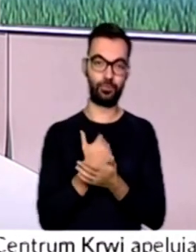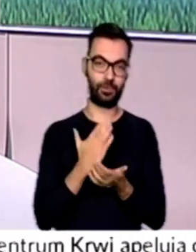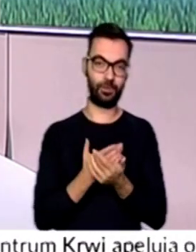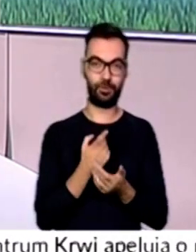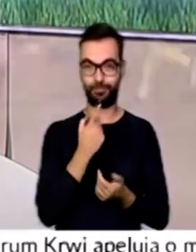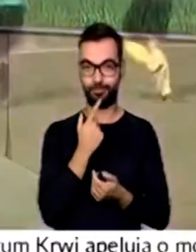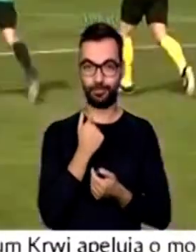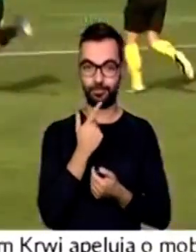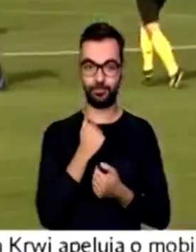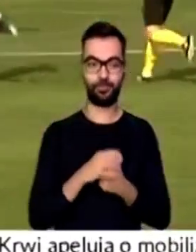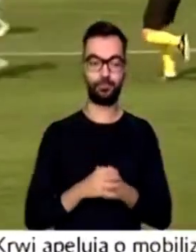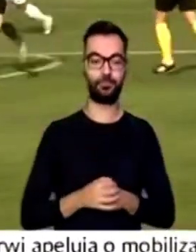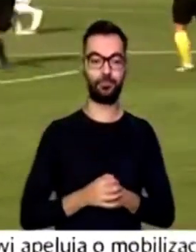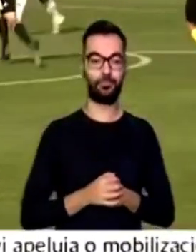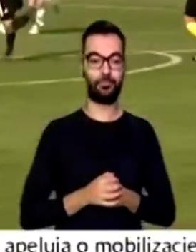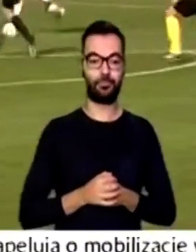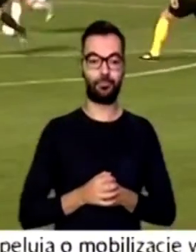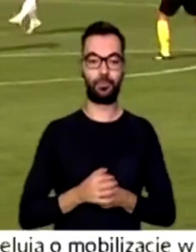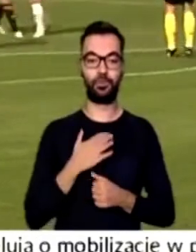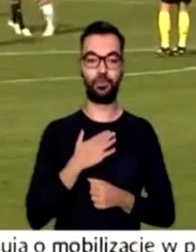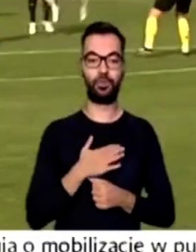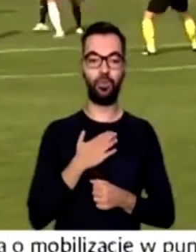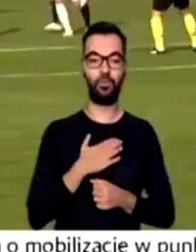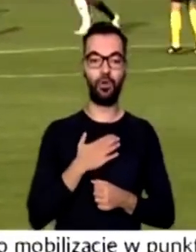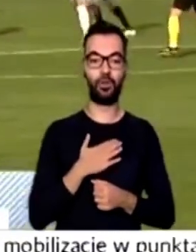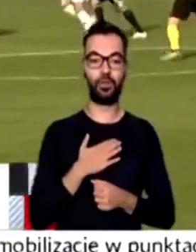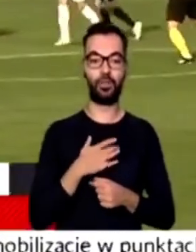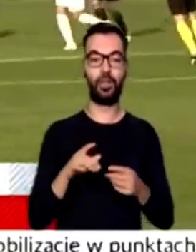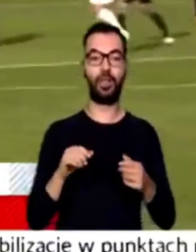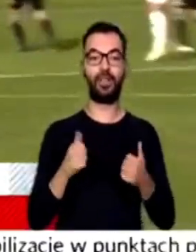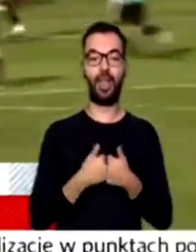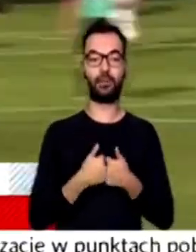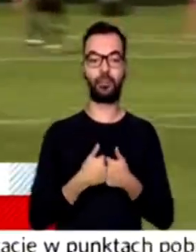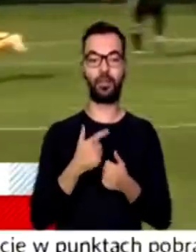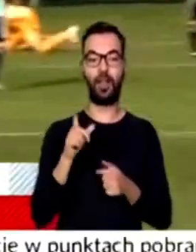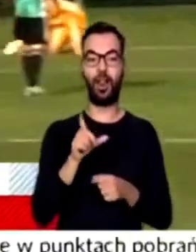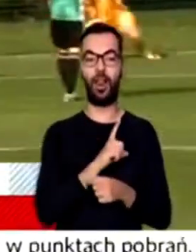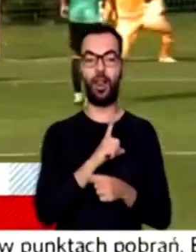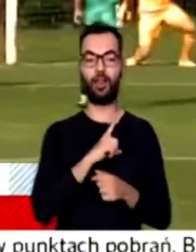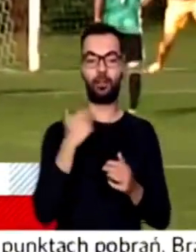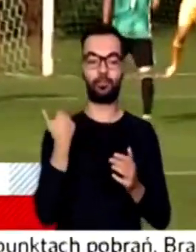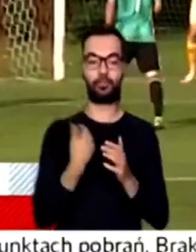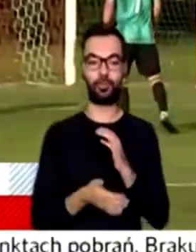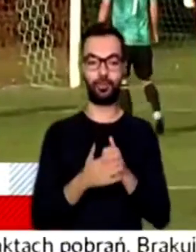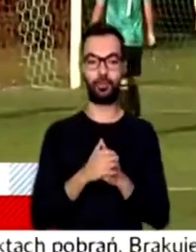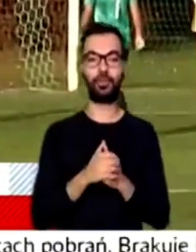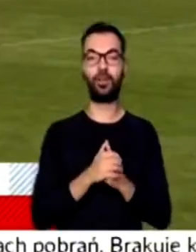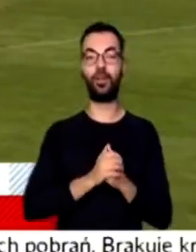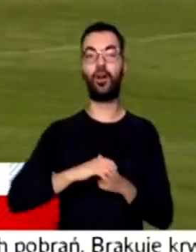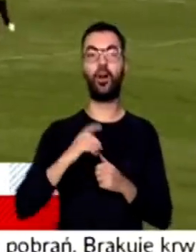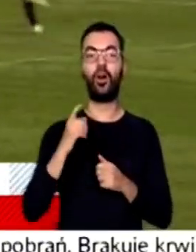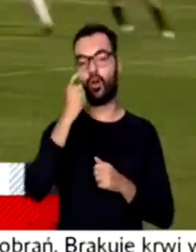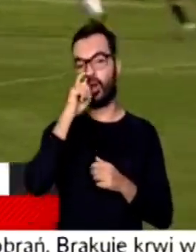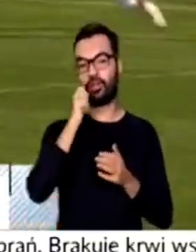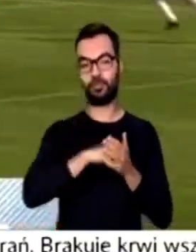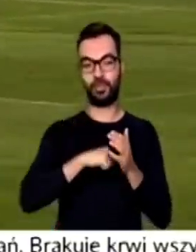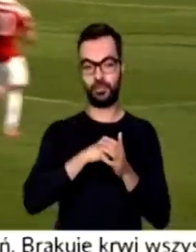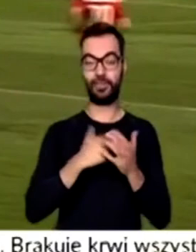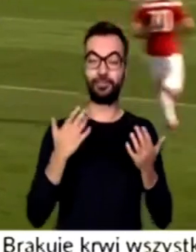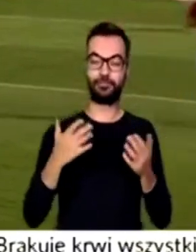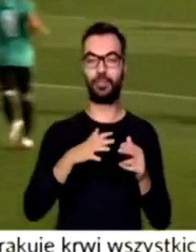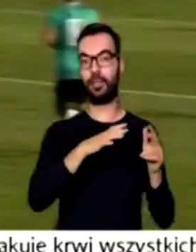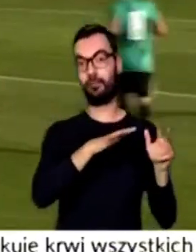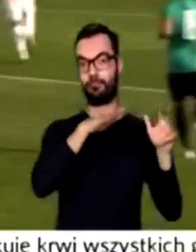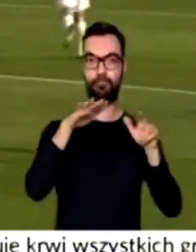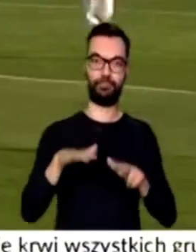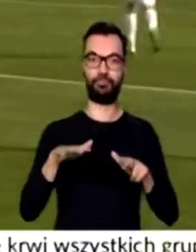punkt. W sobotnich derbach naszego regionu legioniści przegrali na wyjeździe z Pogonią Grodzisk Mazowiecki i spadli na ósme